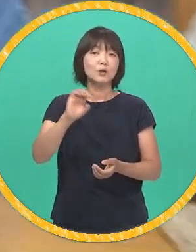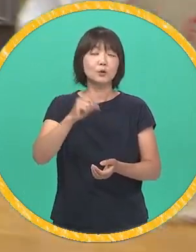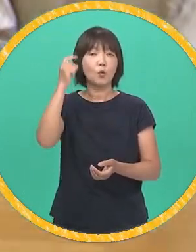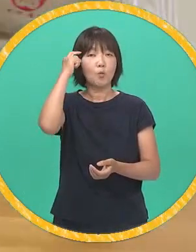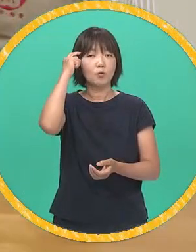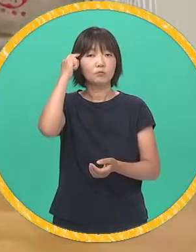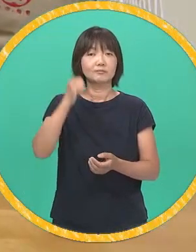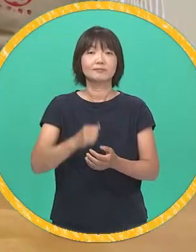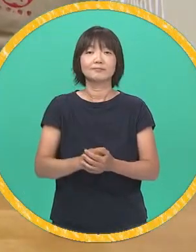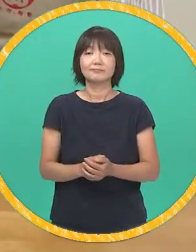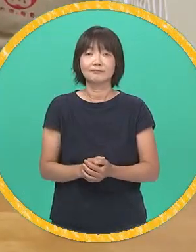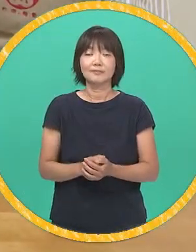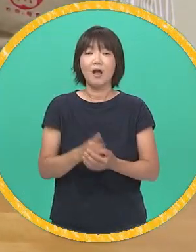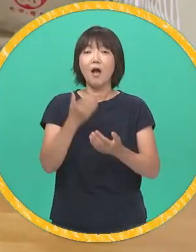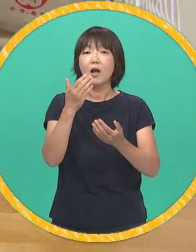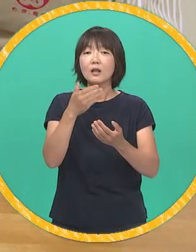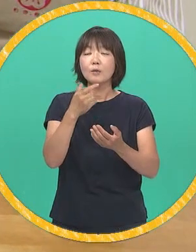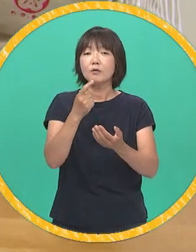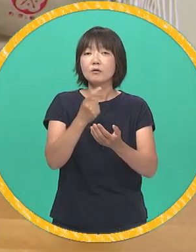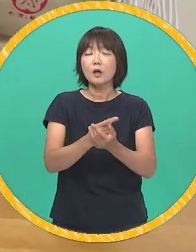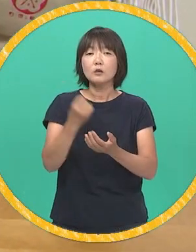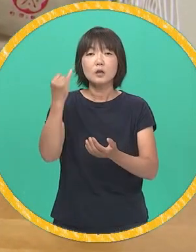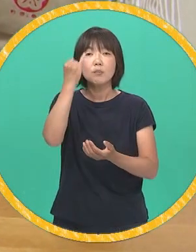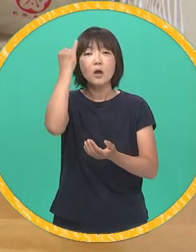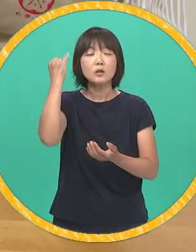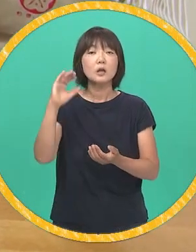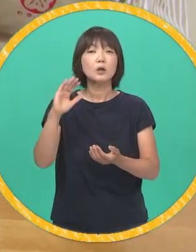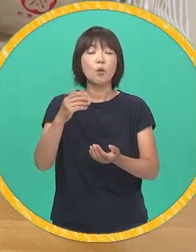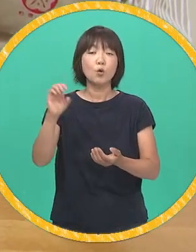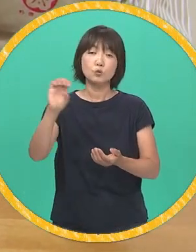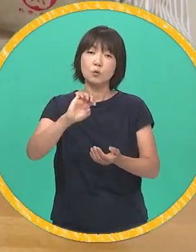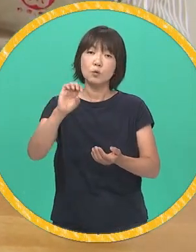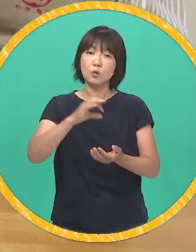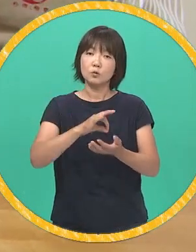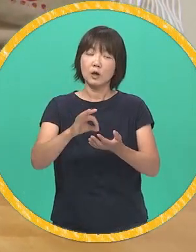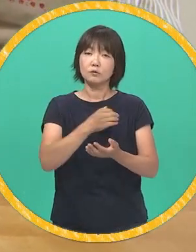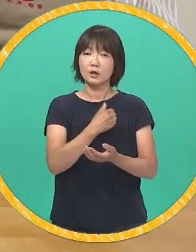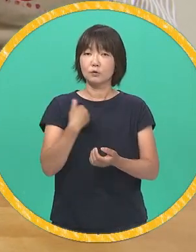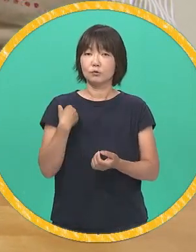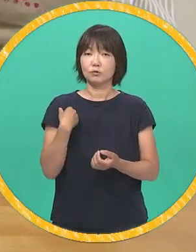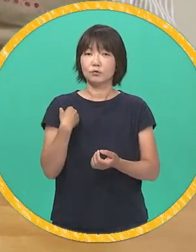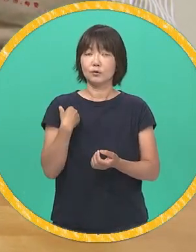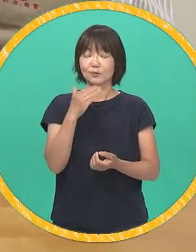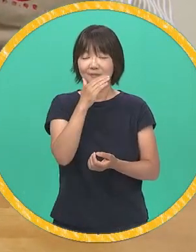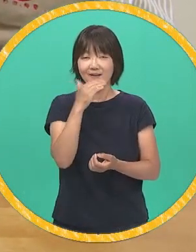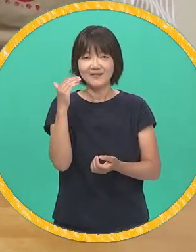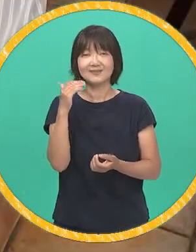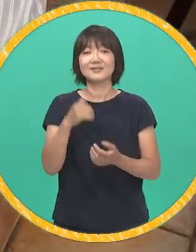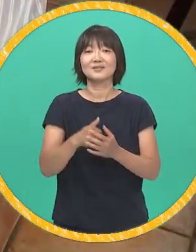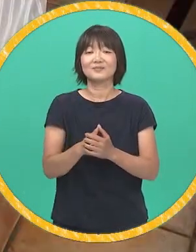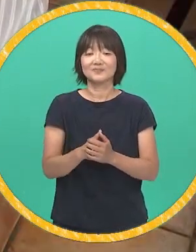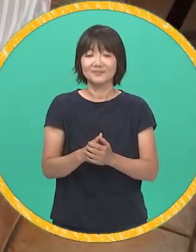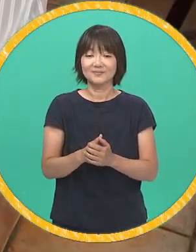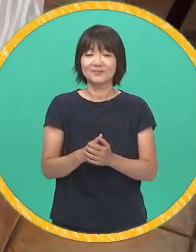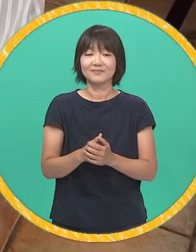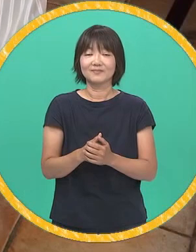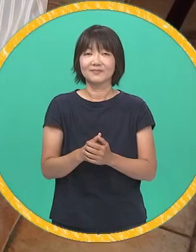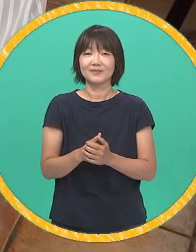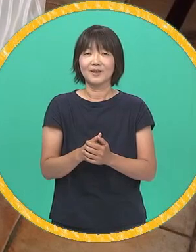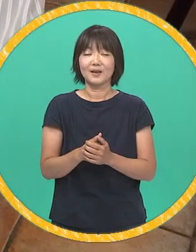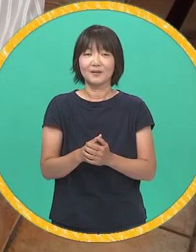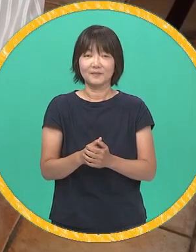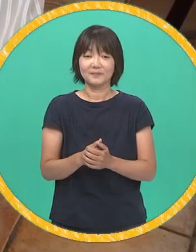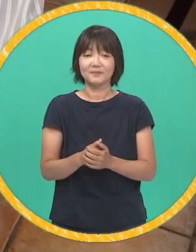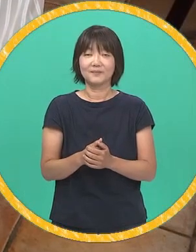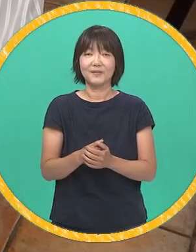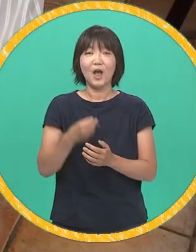ほどもうネット食べるってイメージしかなかったしてやっぱり鏡見ろに使えるんで素敵ですね姉がどんどん一音